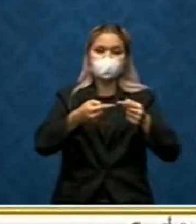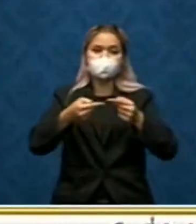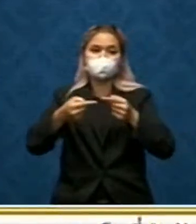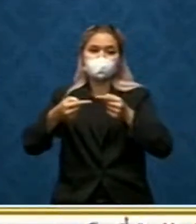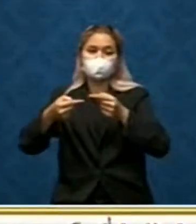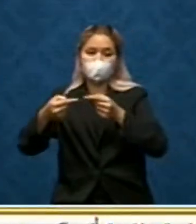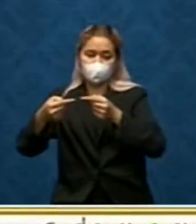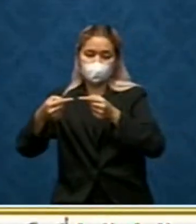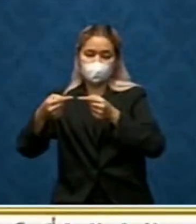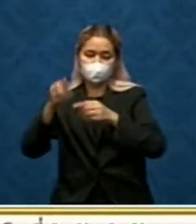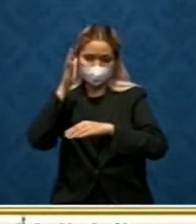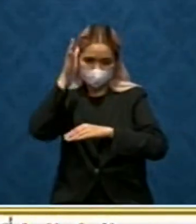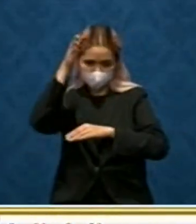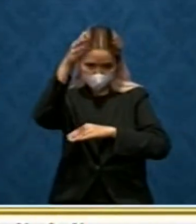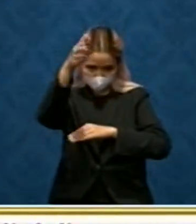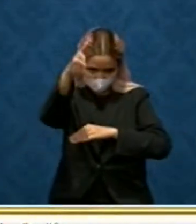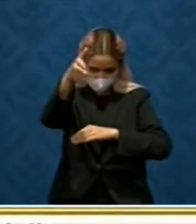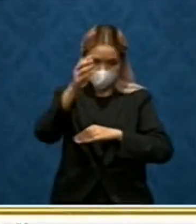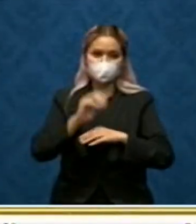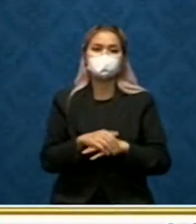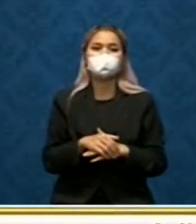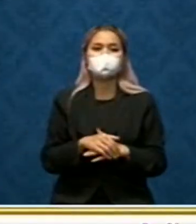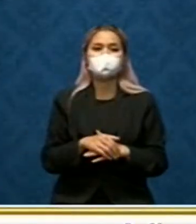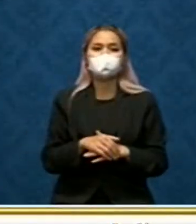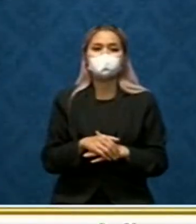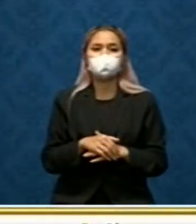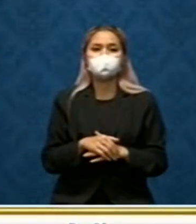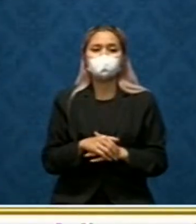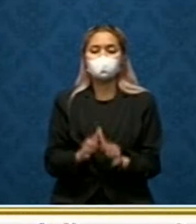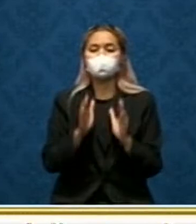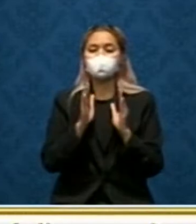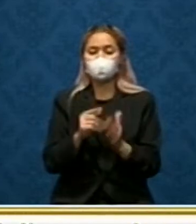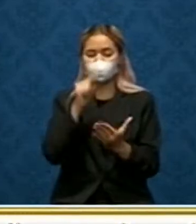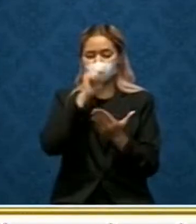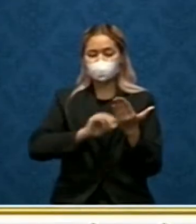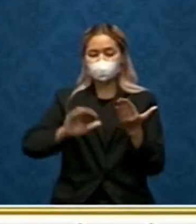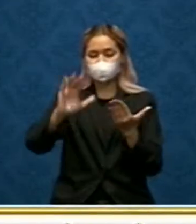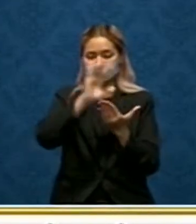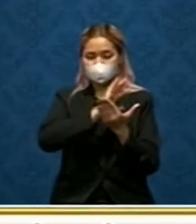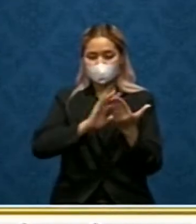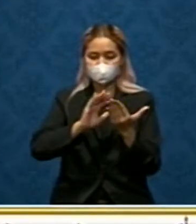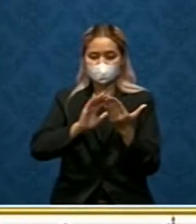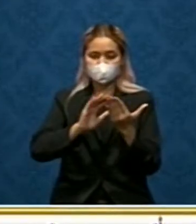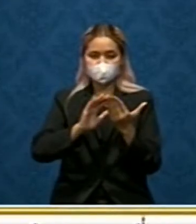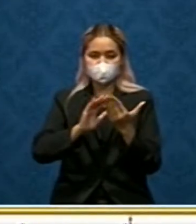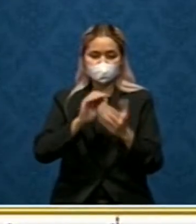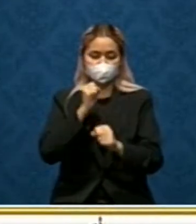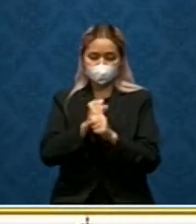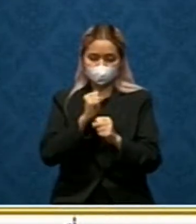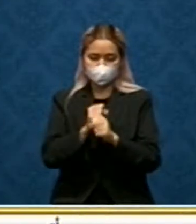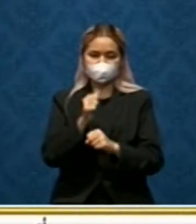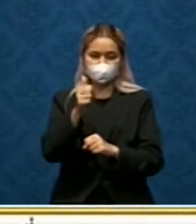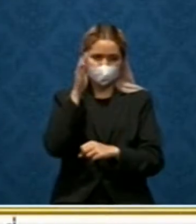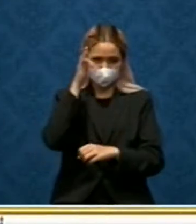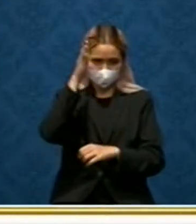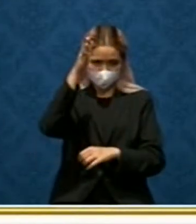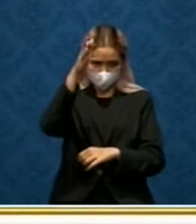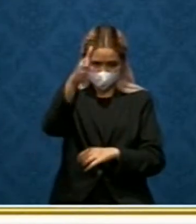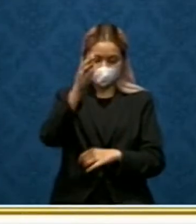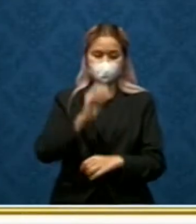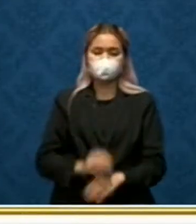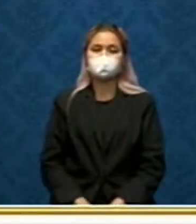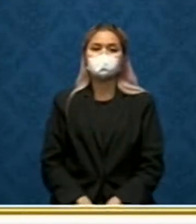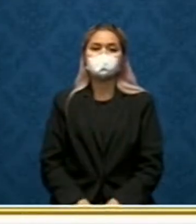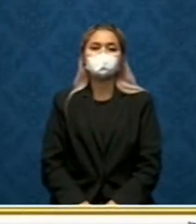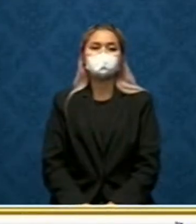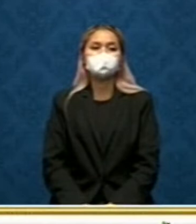รูป และยก soyautนั่นคนไททเป็มนุณ์พัใหม่ที่สู่โลกเขาได้ในสัตัดธ 21ผมลืมบอกหน่ะ